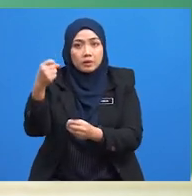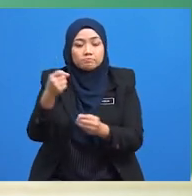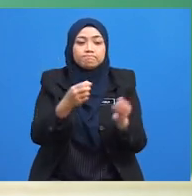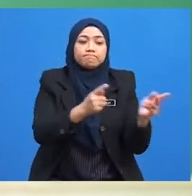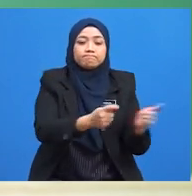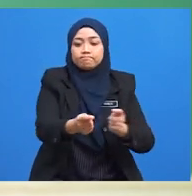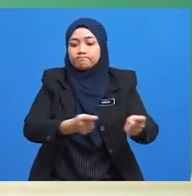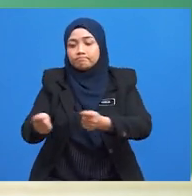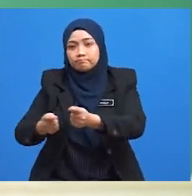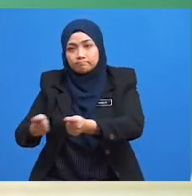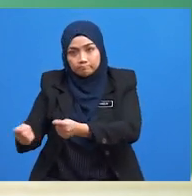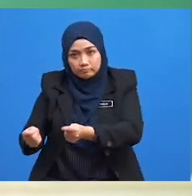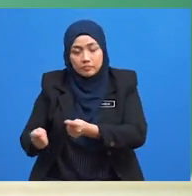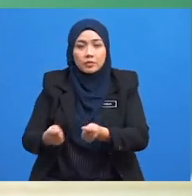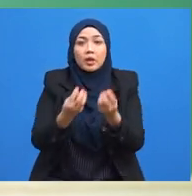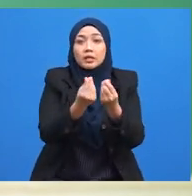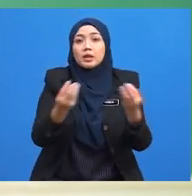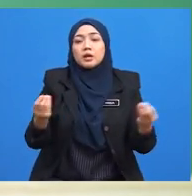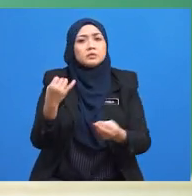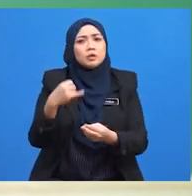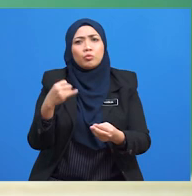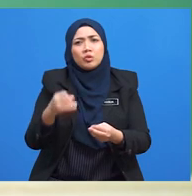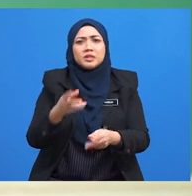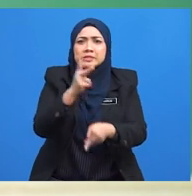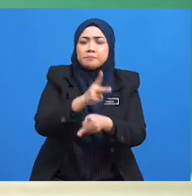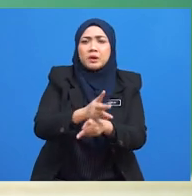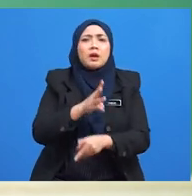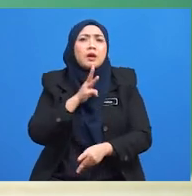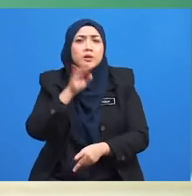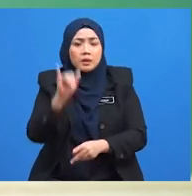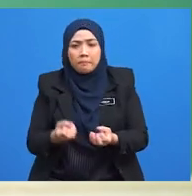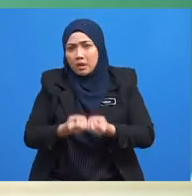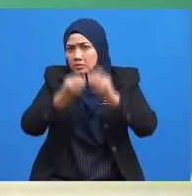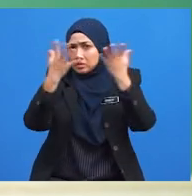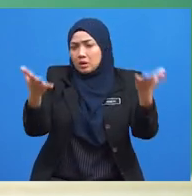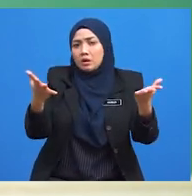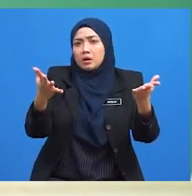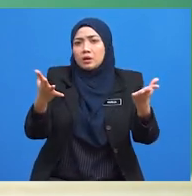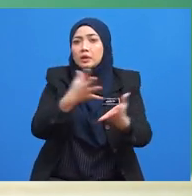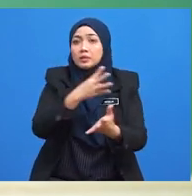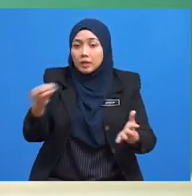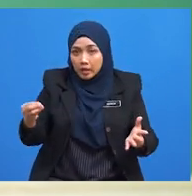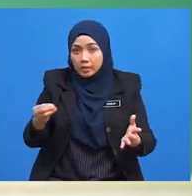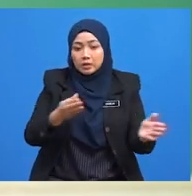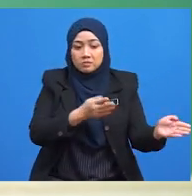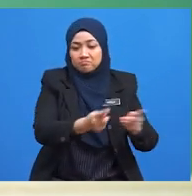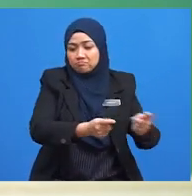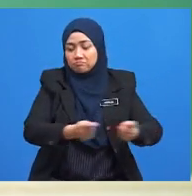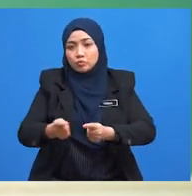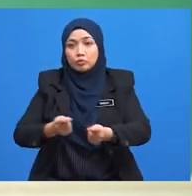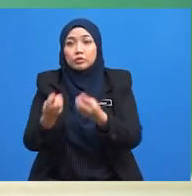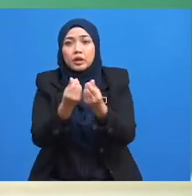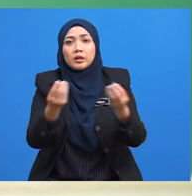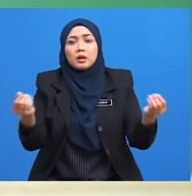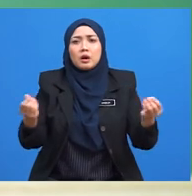tanah tidak dapat menampung jumlah air yang banyak, lalu struktur tanah menjadi longgar kerana